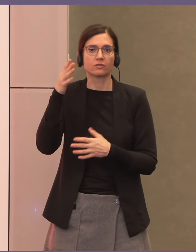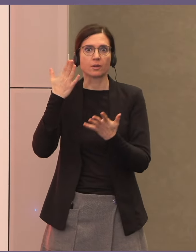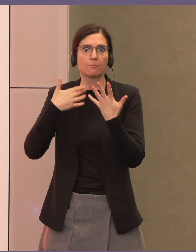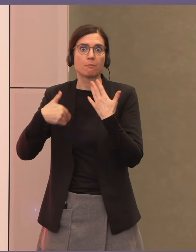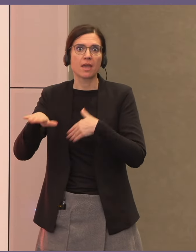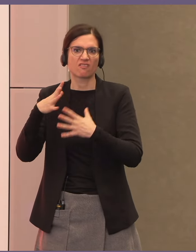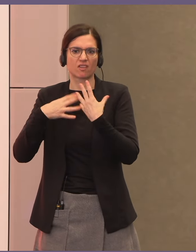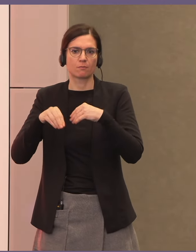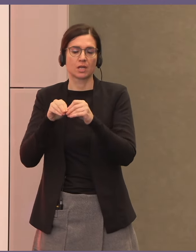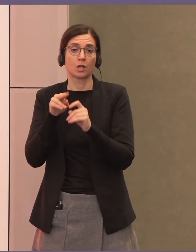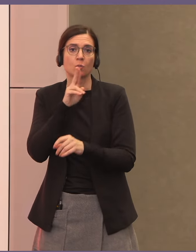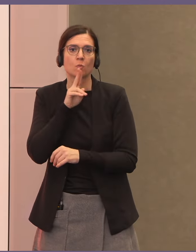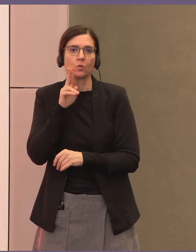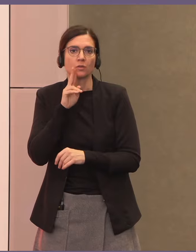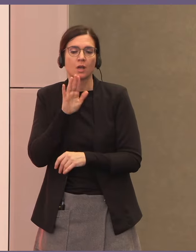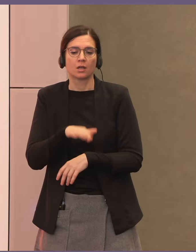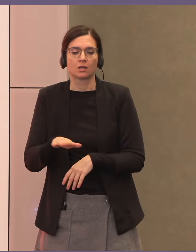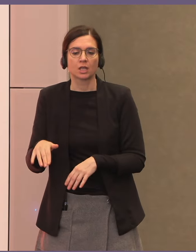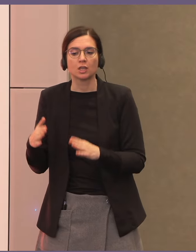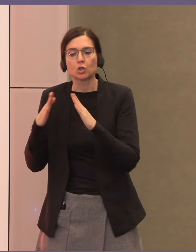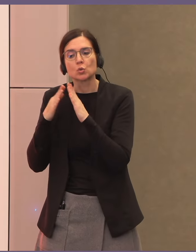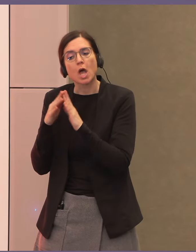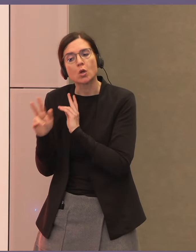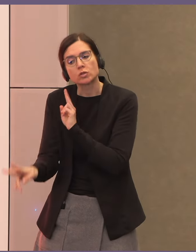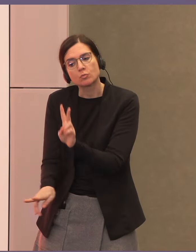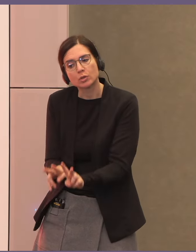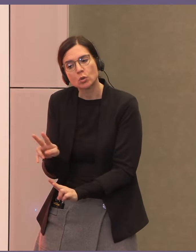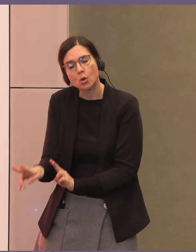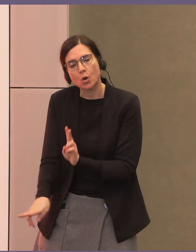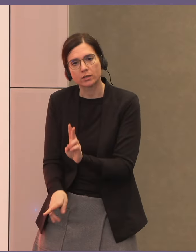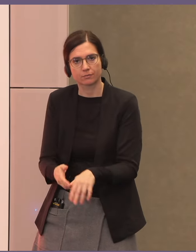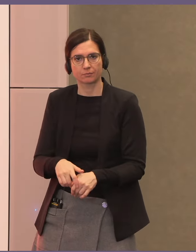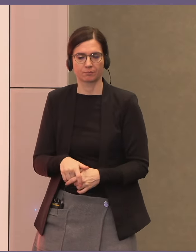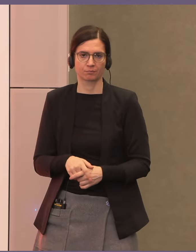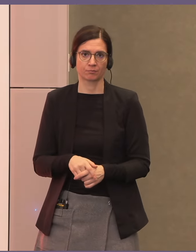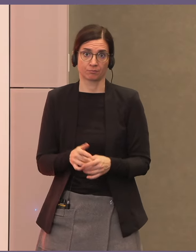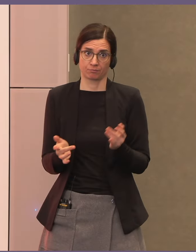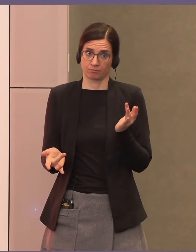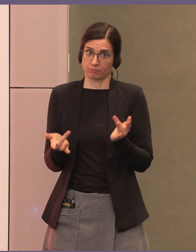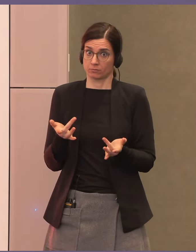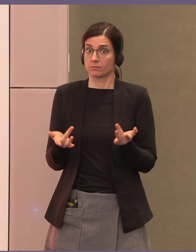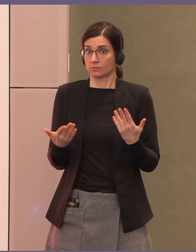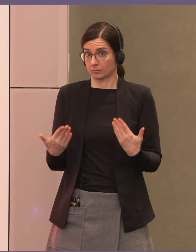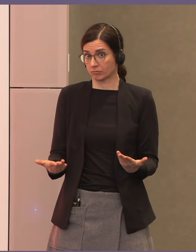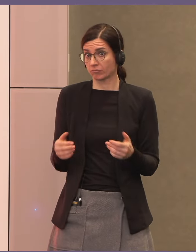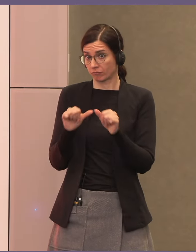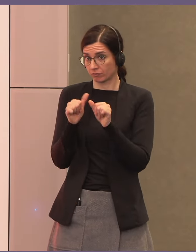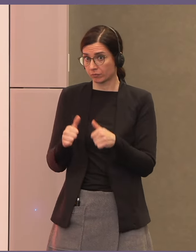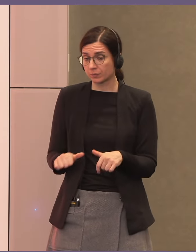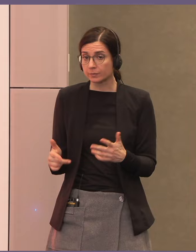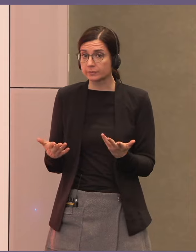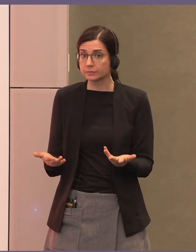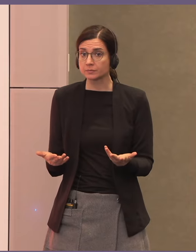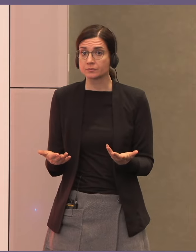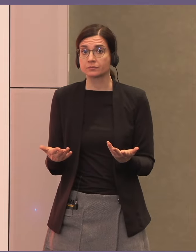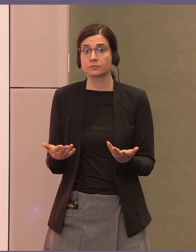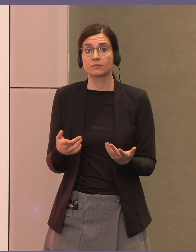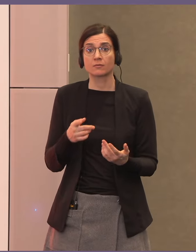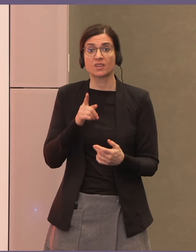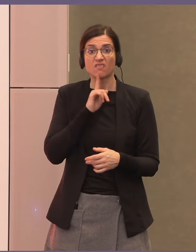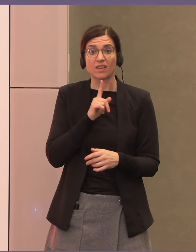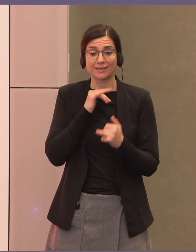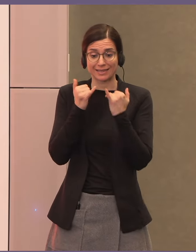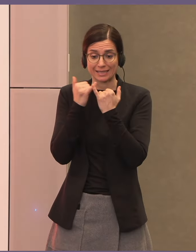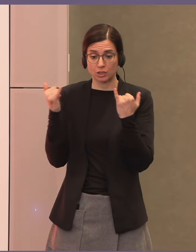Familien und Mütter ihre Kinder häuslich betreuen. Das könnte dazu führen, dass durch die weniger Inanspruchnahme der